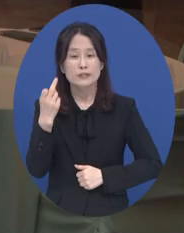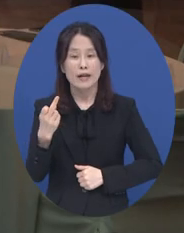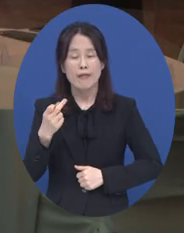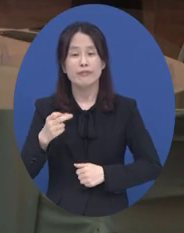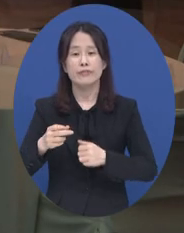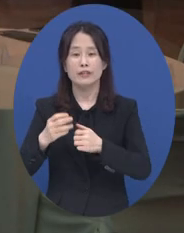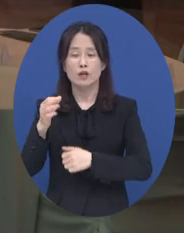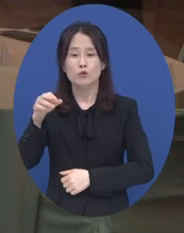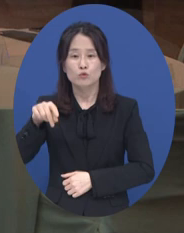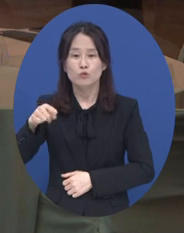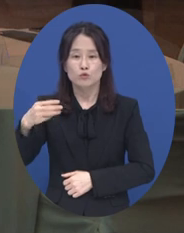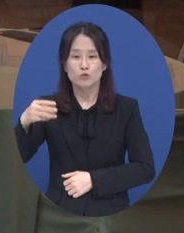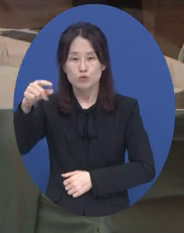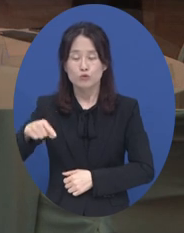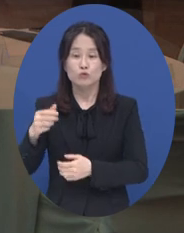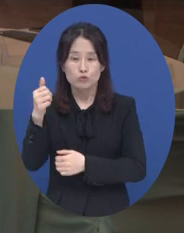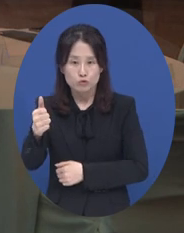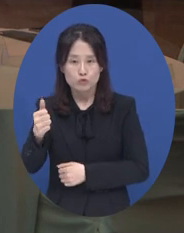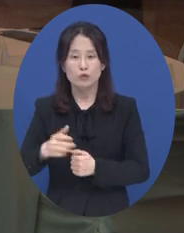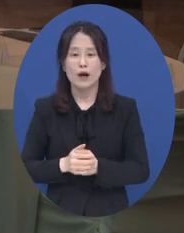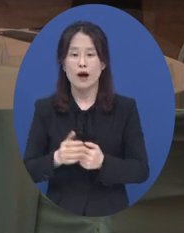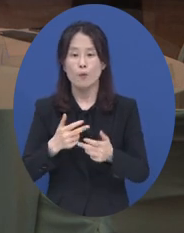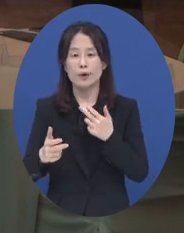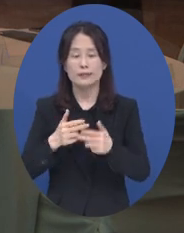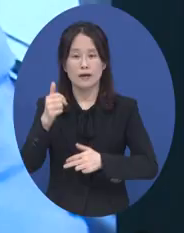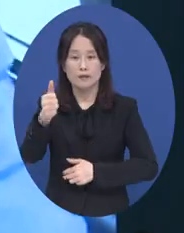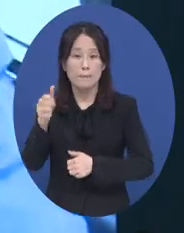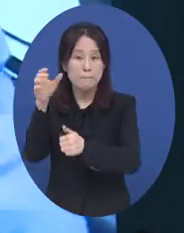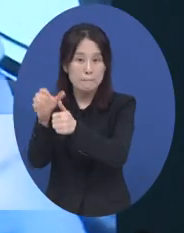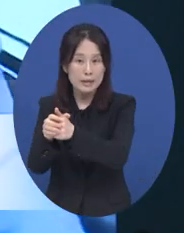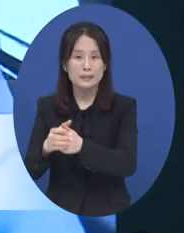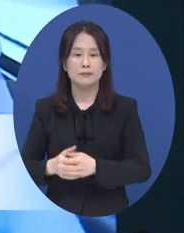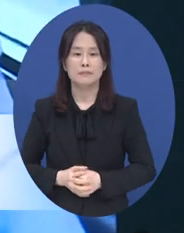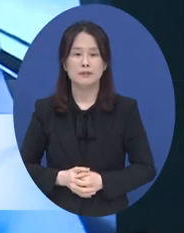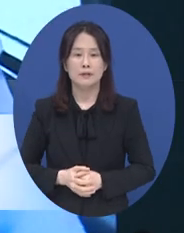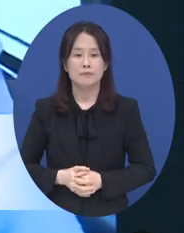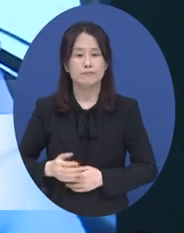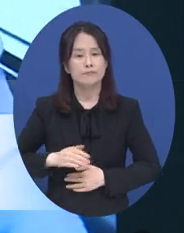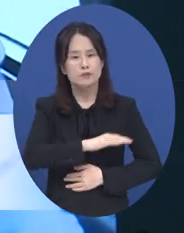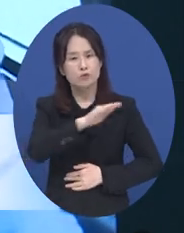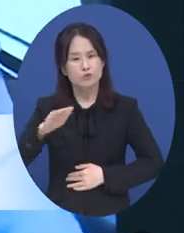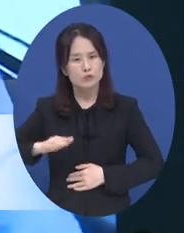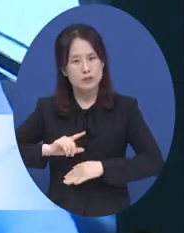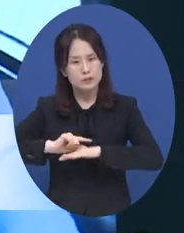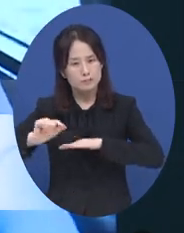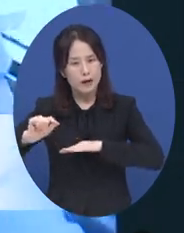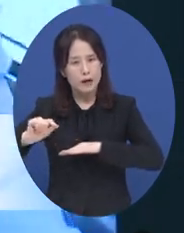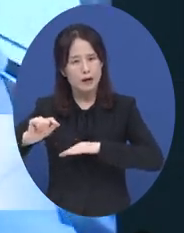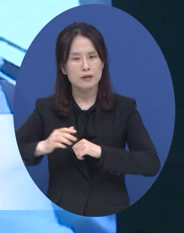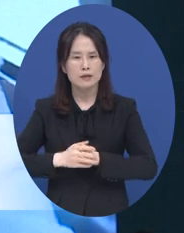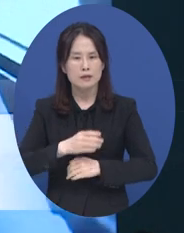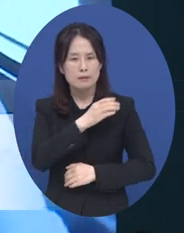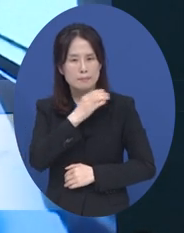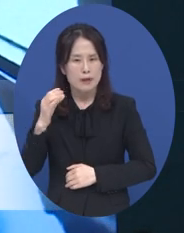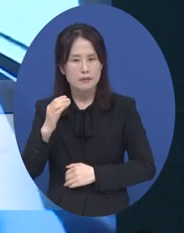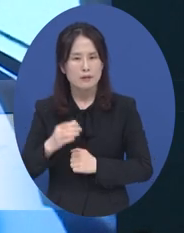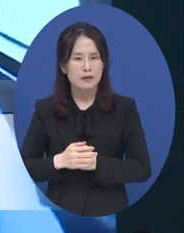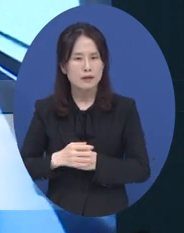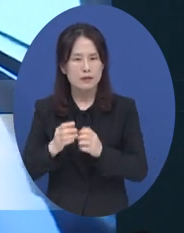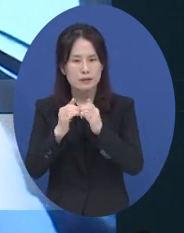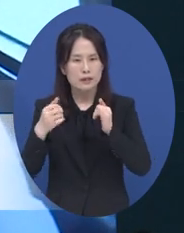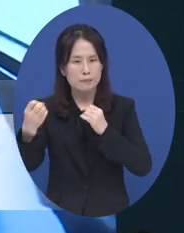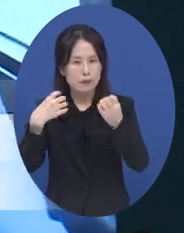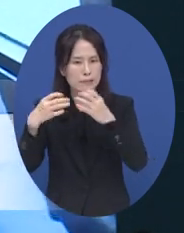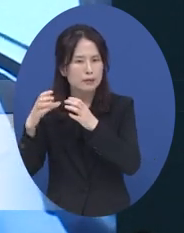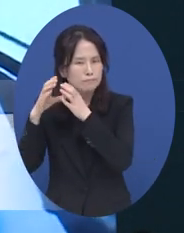울주군수가 기본소득 지방정부협의회장으로 선출됐고, 우리 지방 제대로 여론을